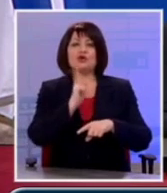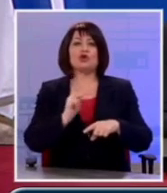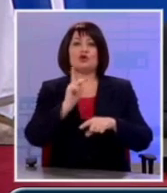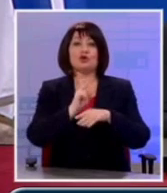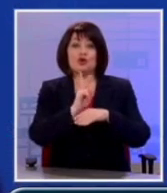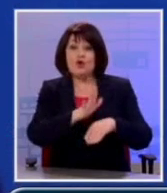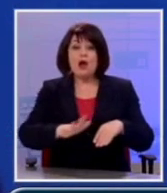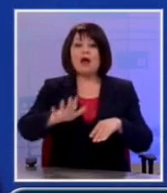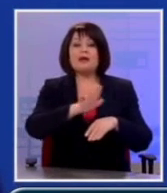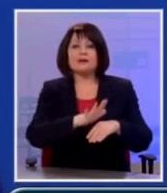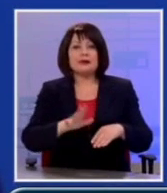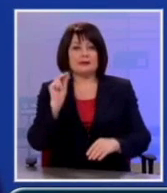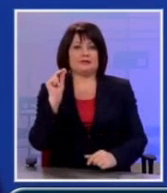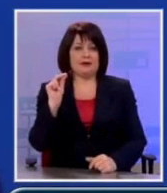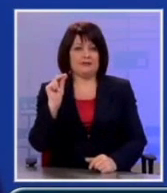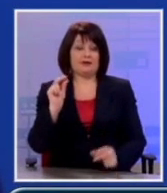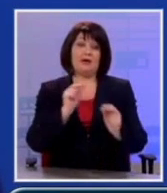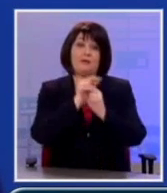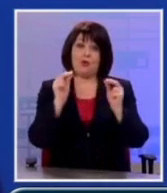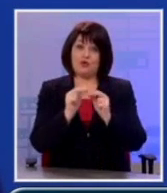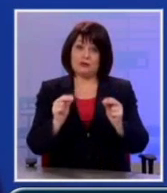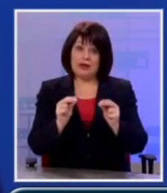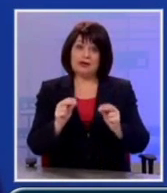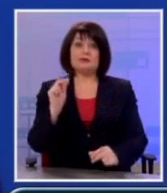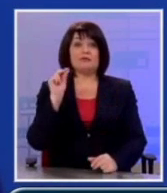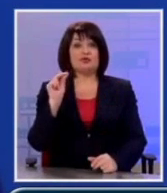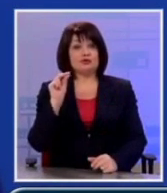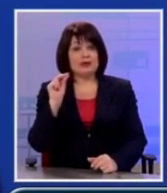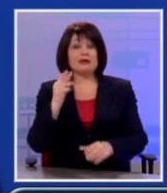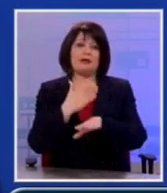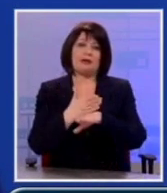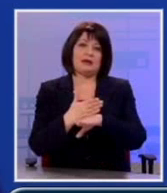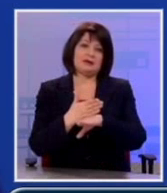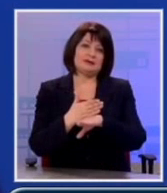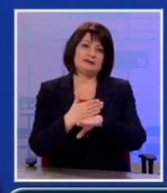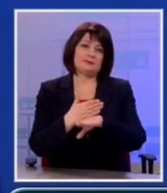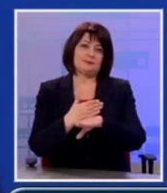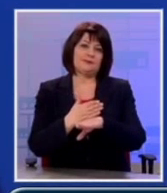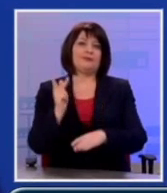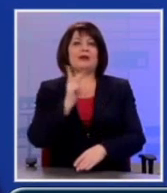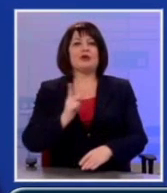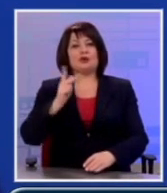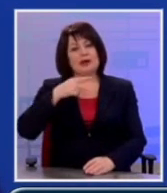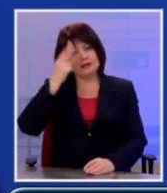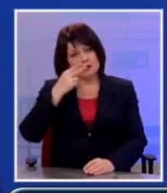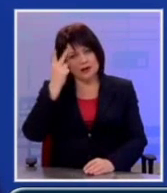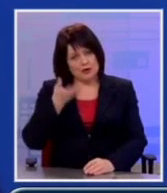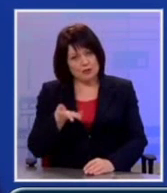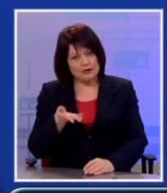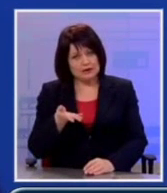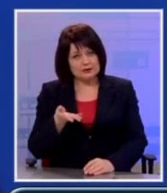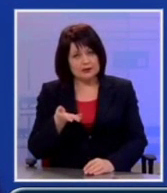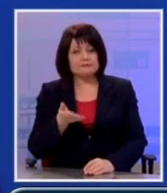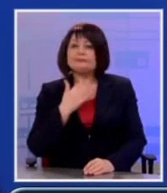Χάρτη. Επομένως, έχει δεσμεύσεις εγγύησης των κοινωνικών δικαιωμάτων που